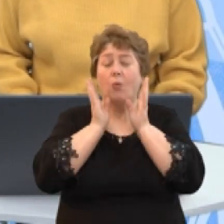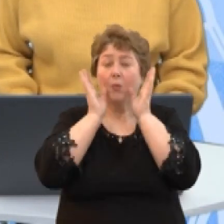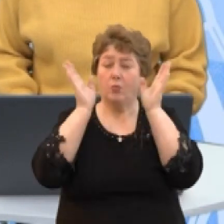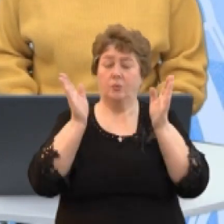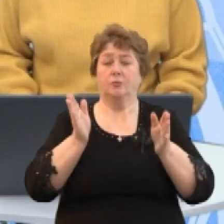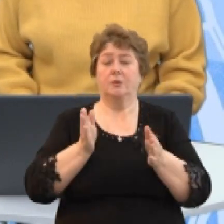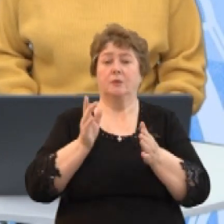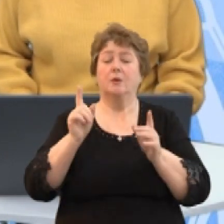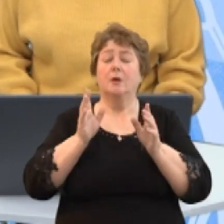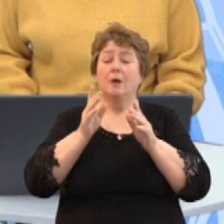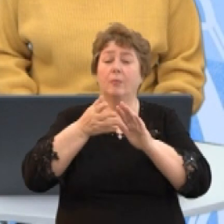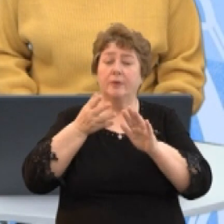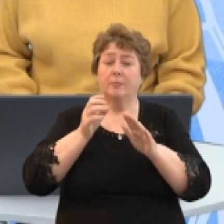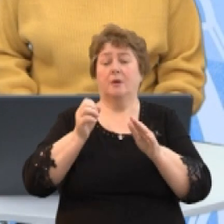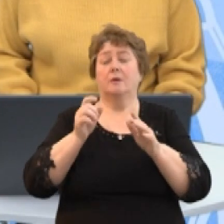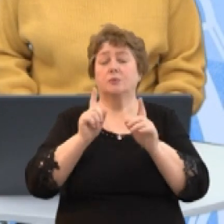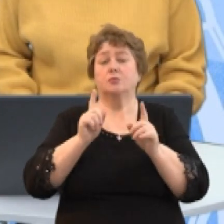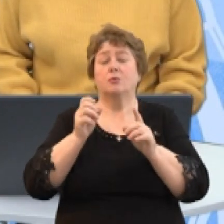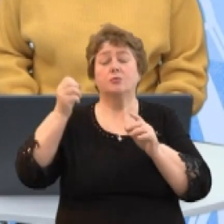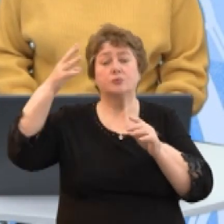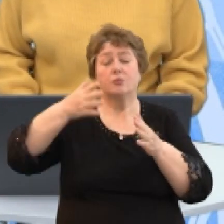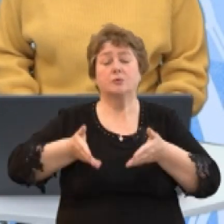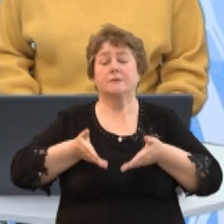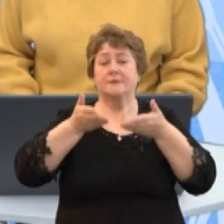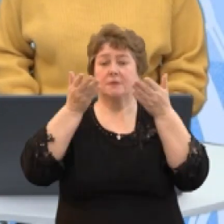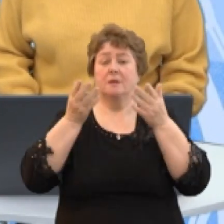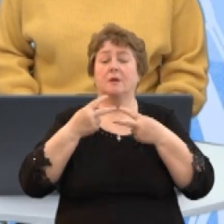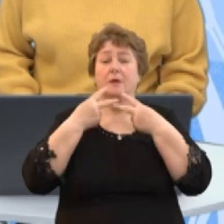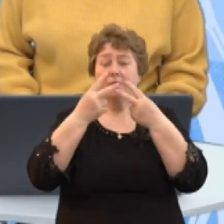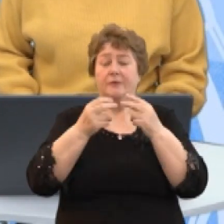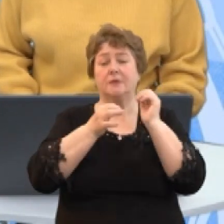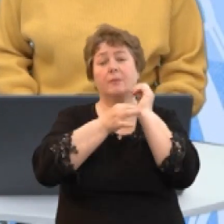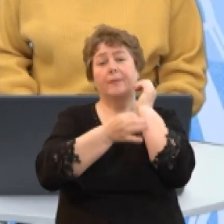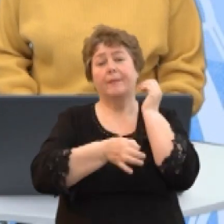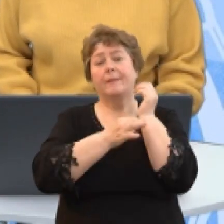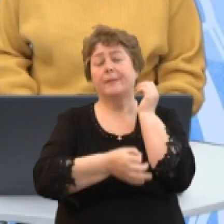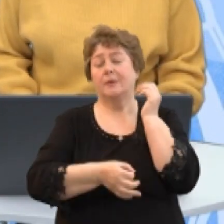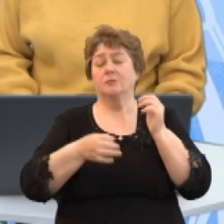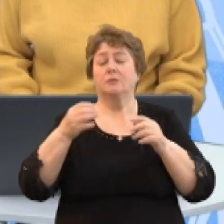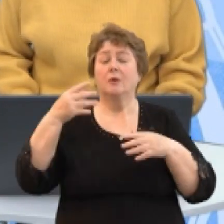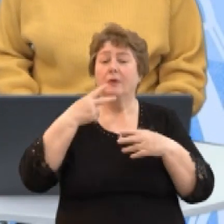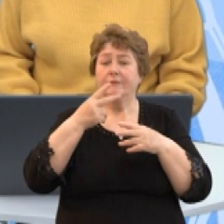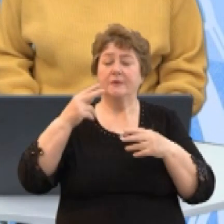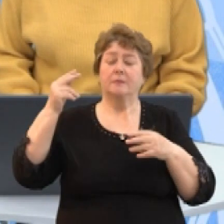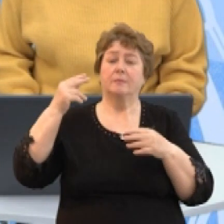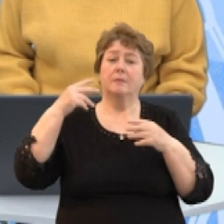мы понимаем что солнце встало мы видим березку грачей